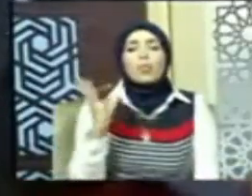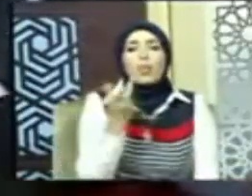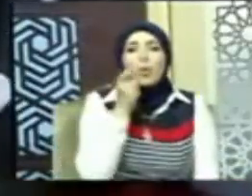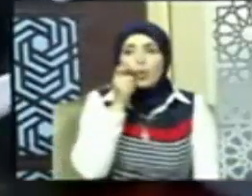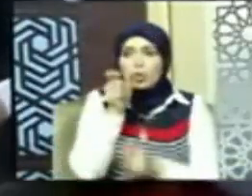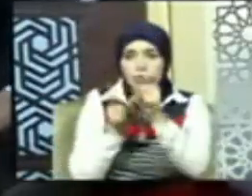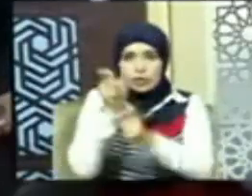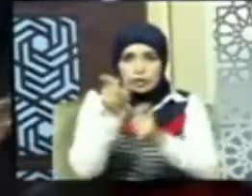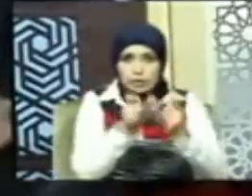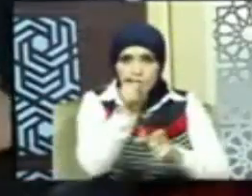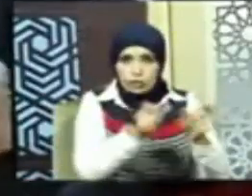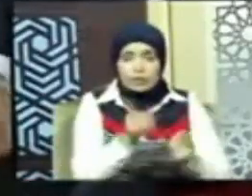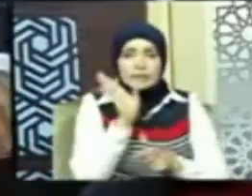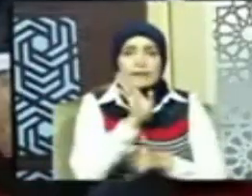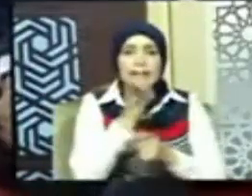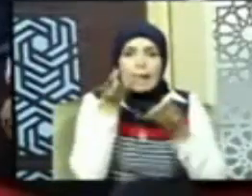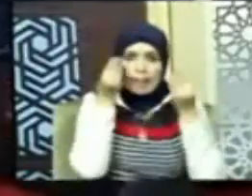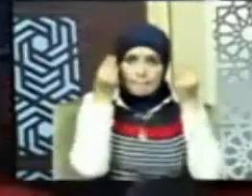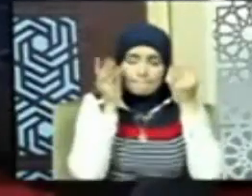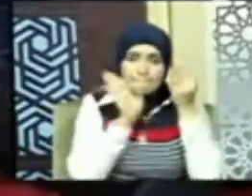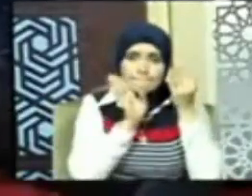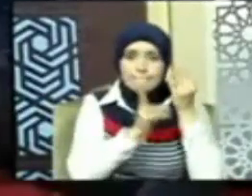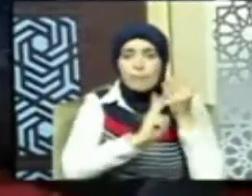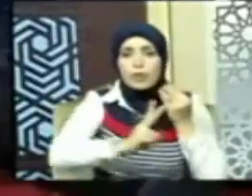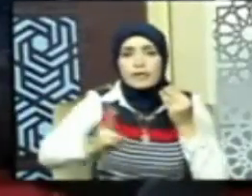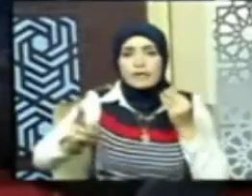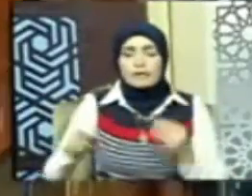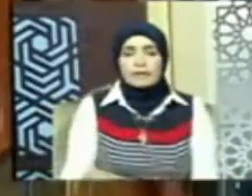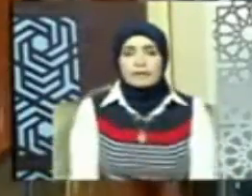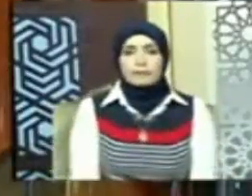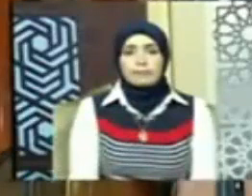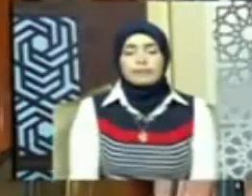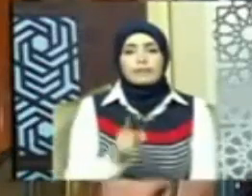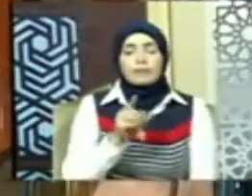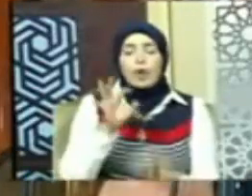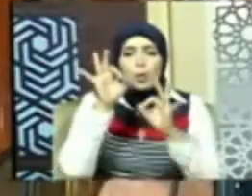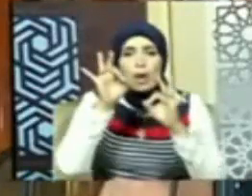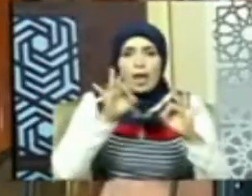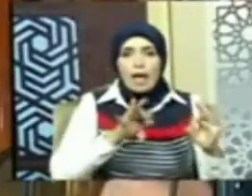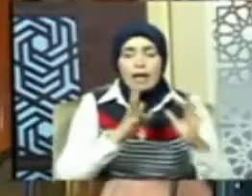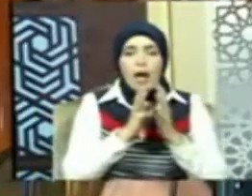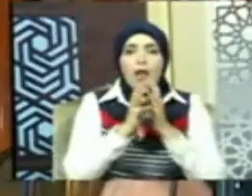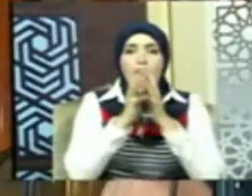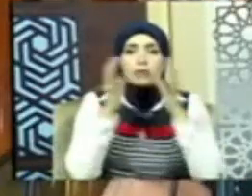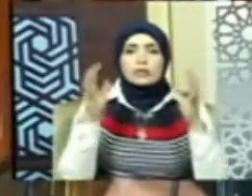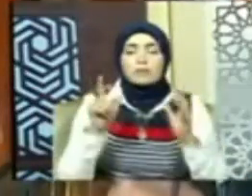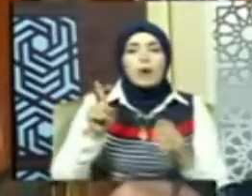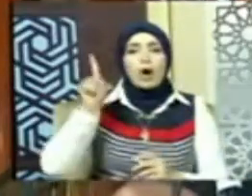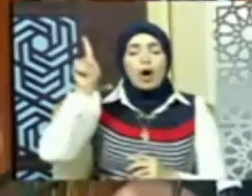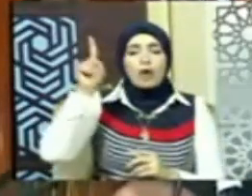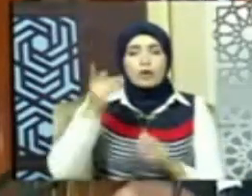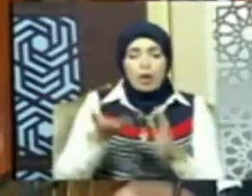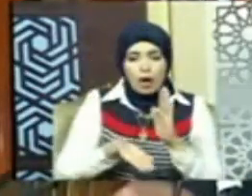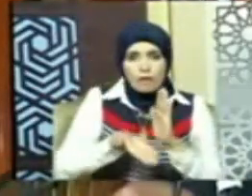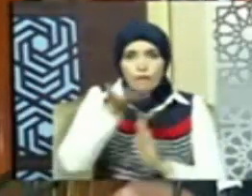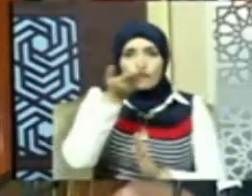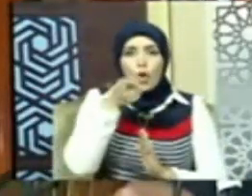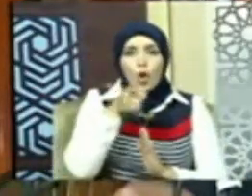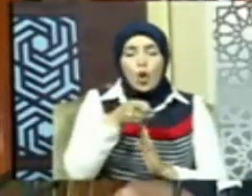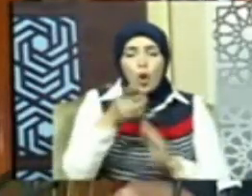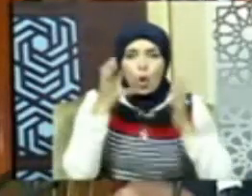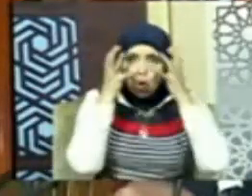خاطئ للأديان. والآية العظيمة التي أعلى الله بها شأن العلم